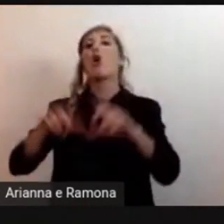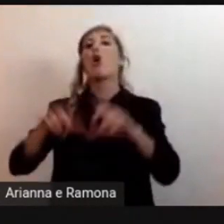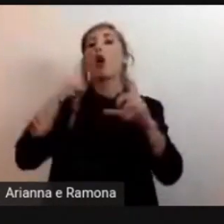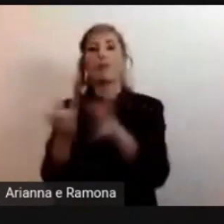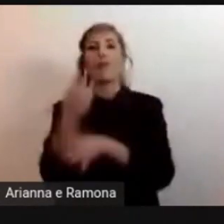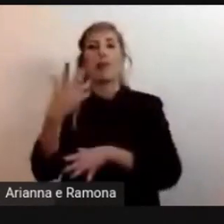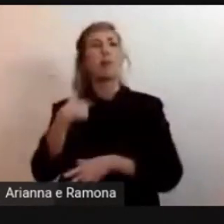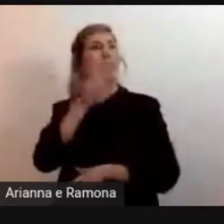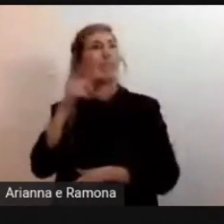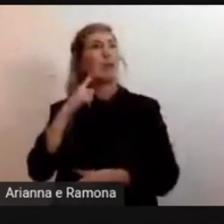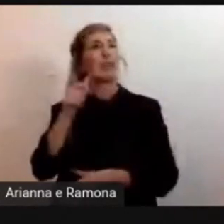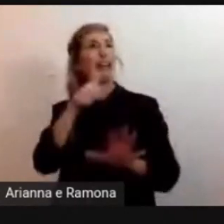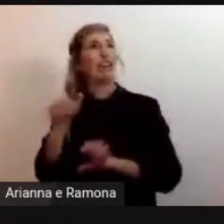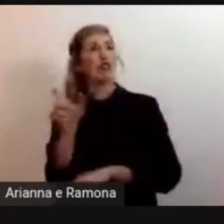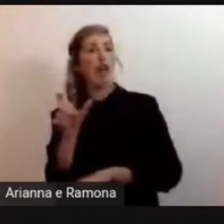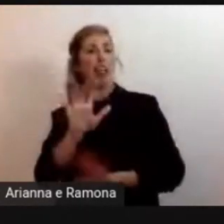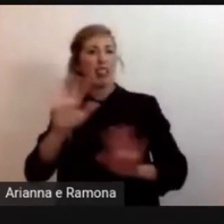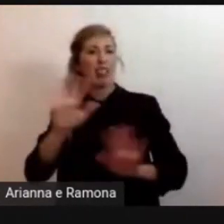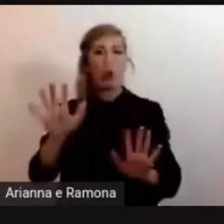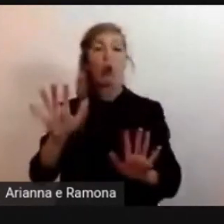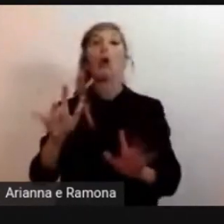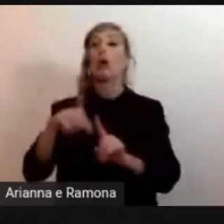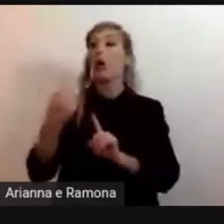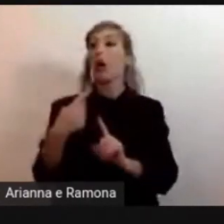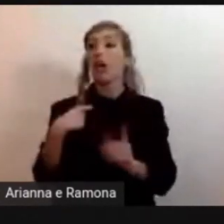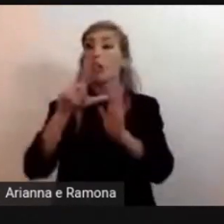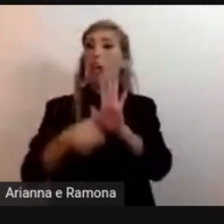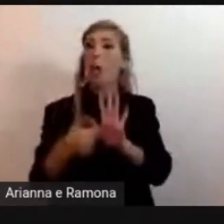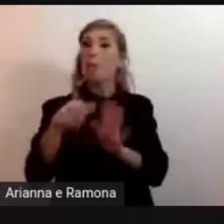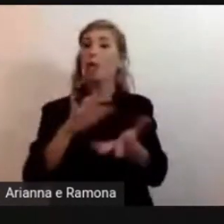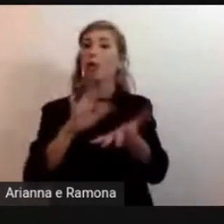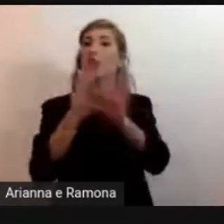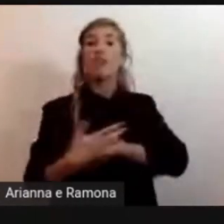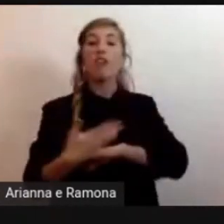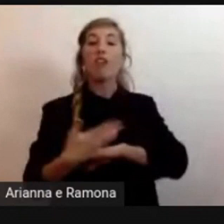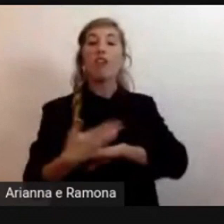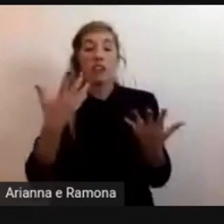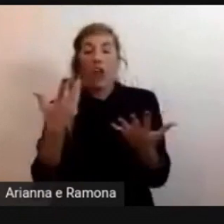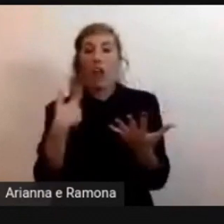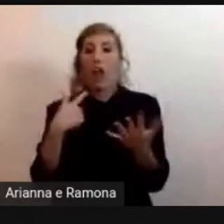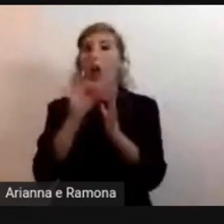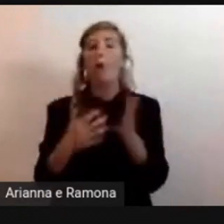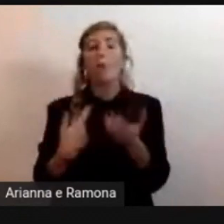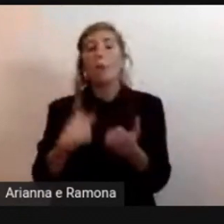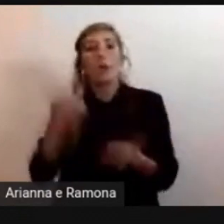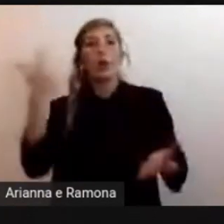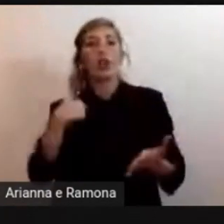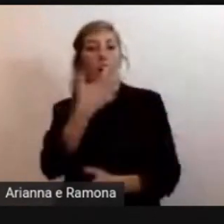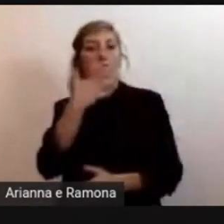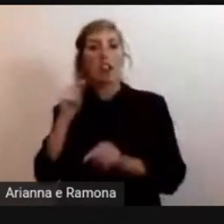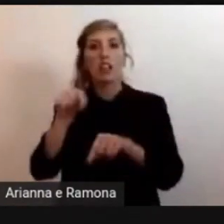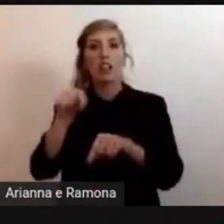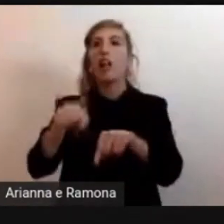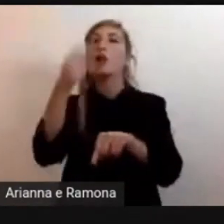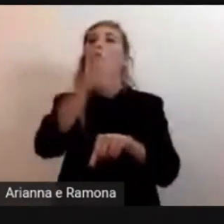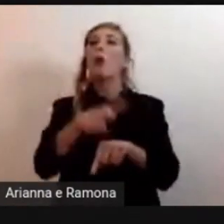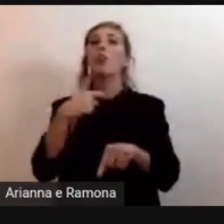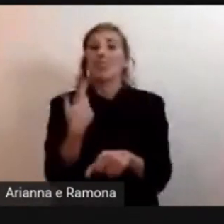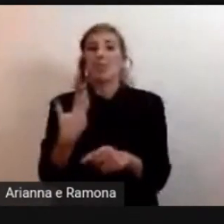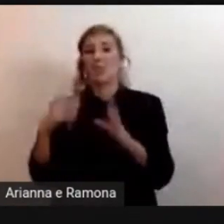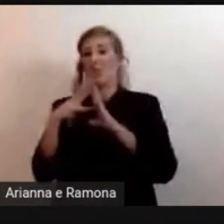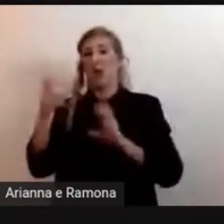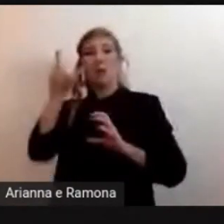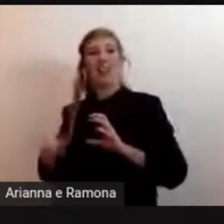e il tempo invece diventa è l'elemento fondamentale nel senso che investitore